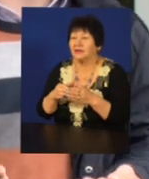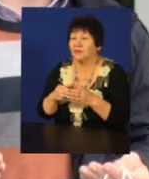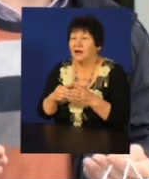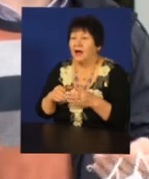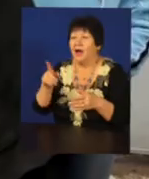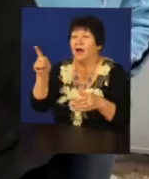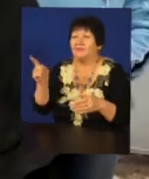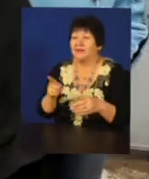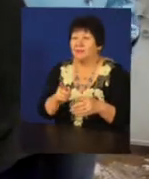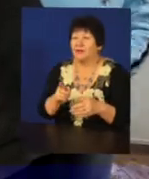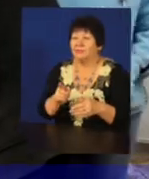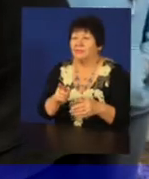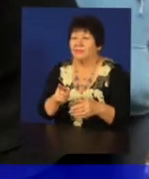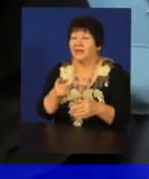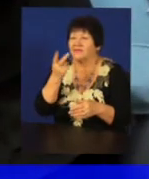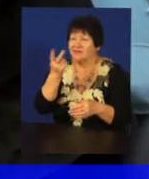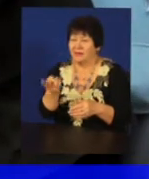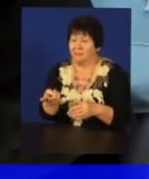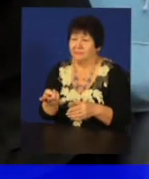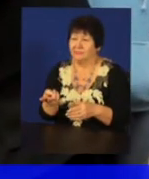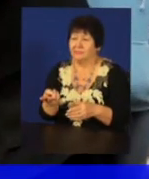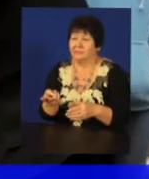astăzi, trebuie să vedem